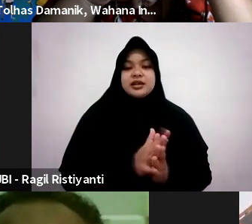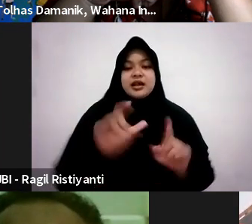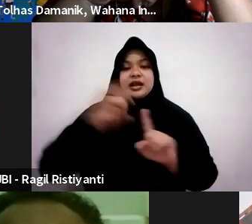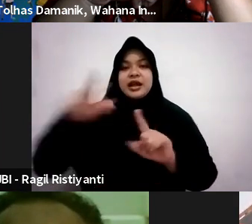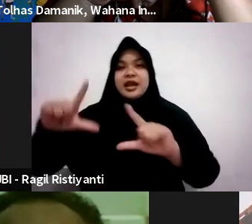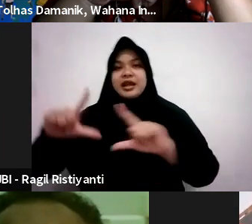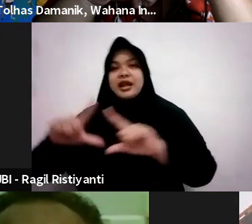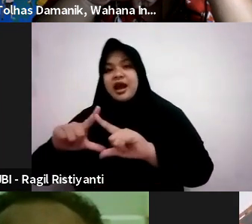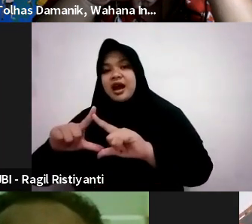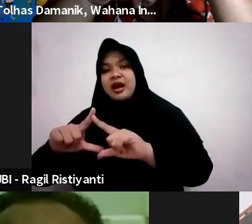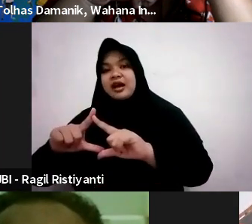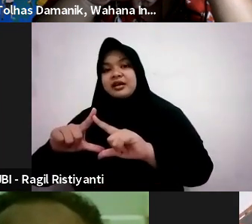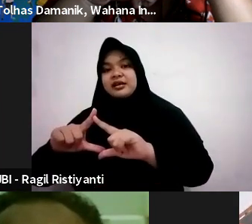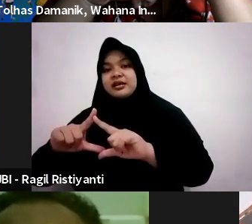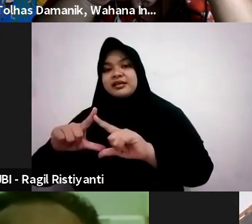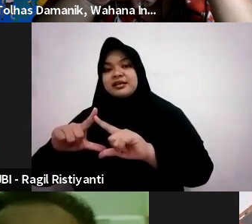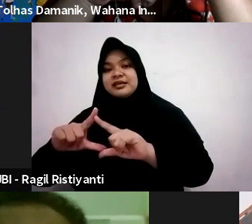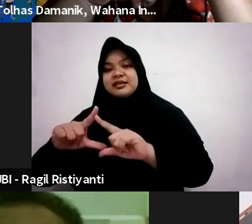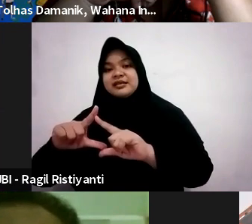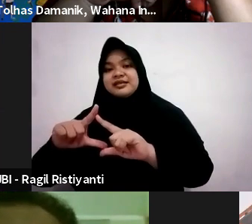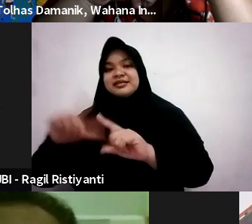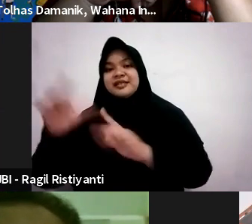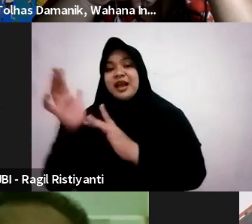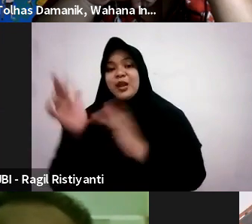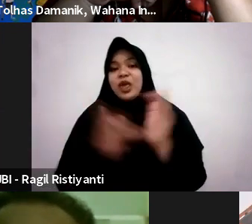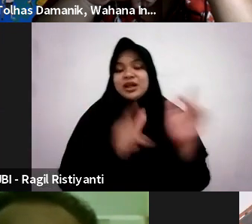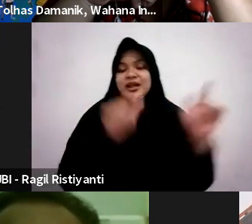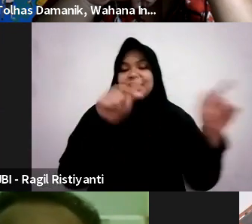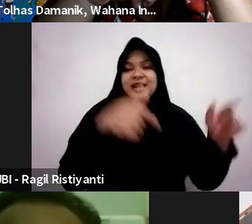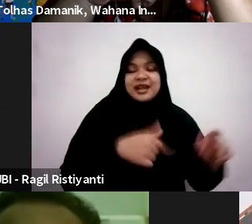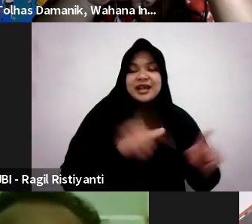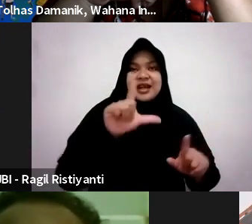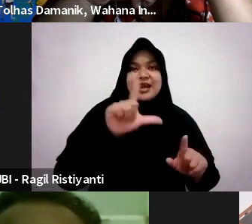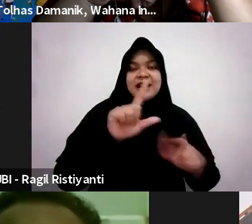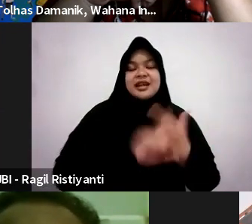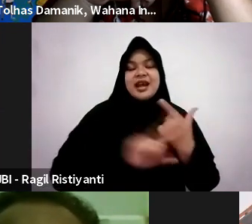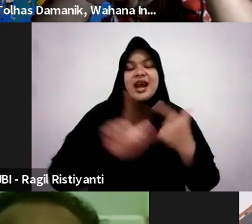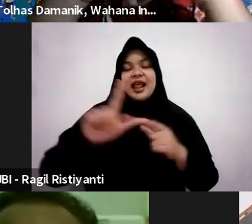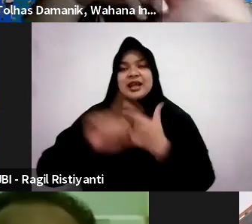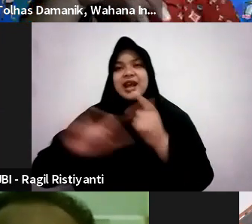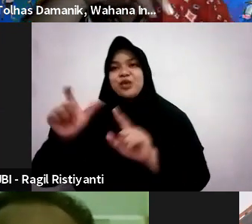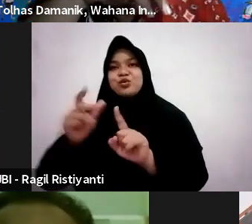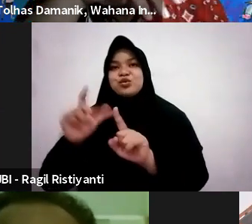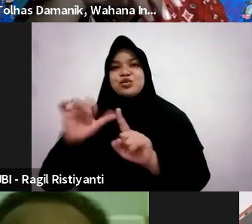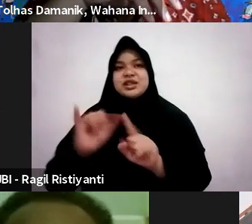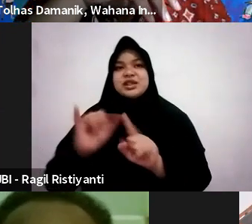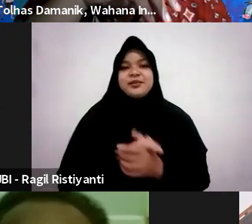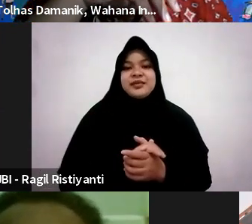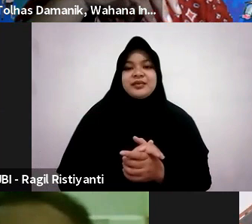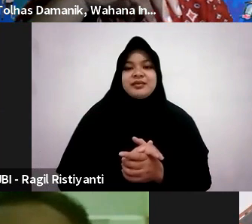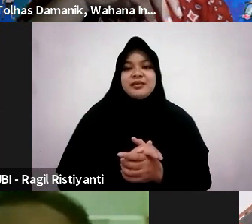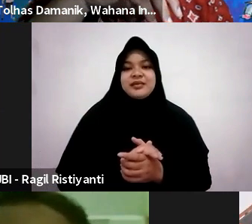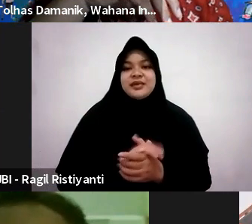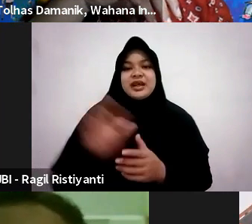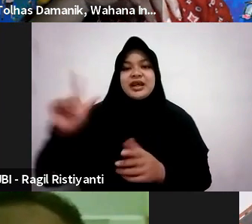Rival Islam dari Arab Saudi dia kode abaikan multipoint gitu ya ketika mereka berinteraksi